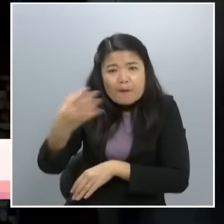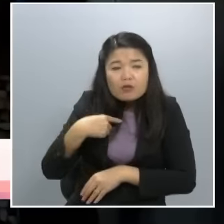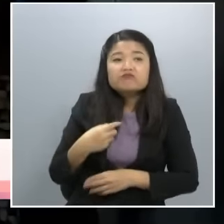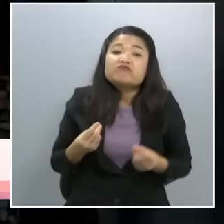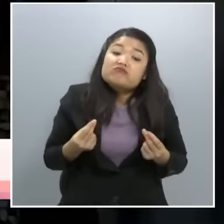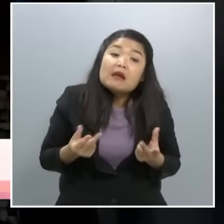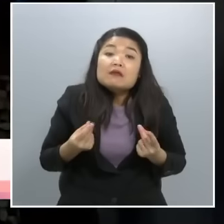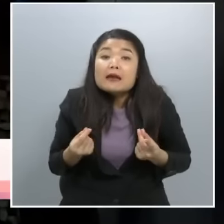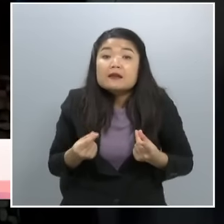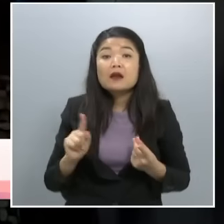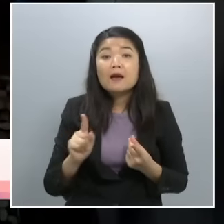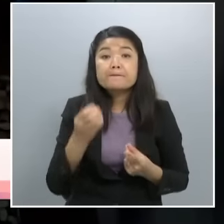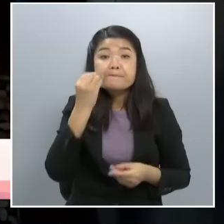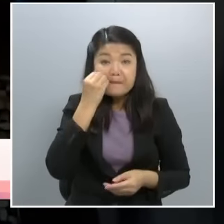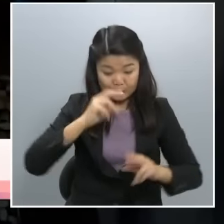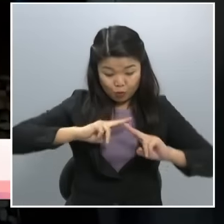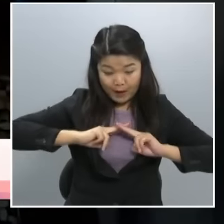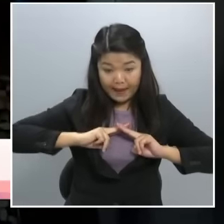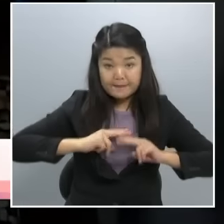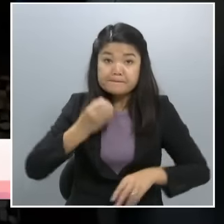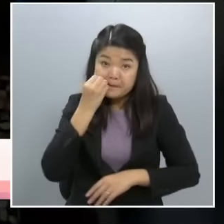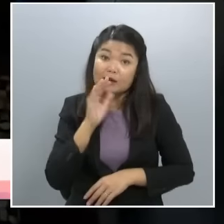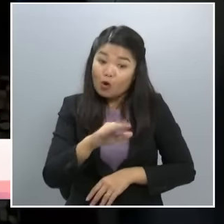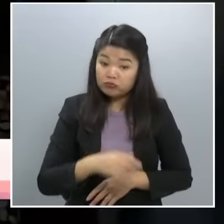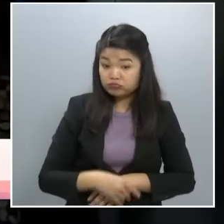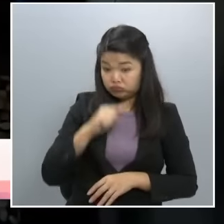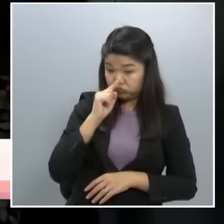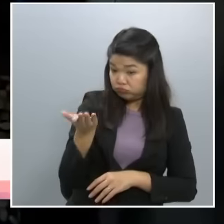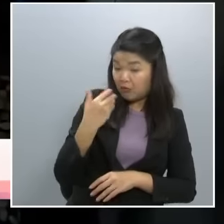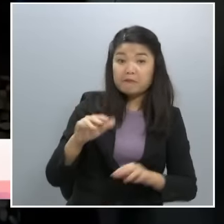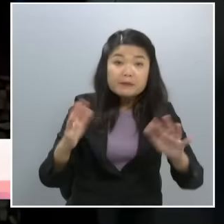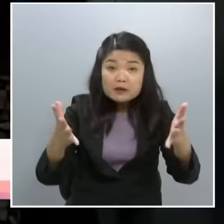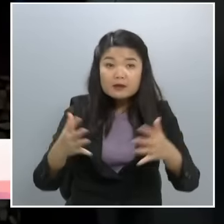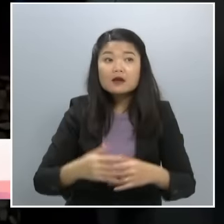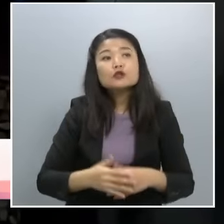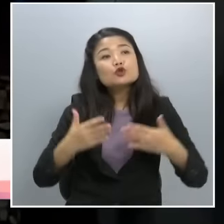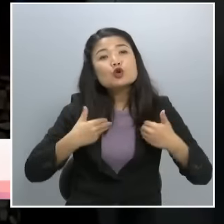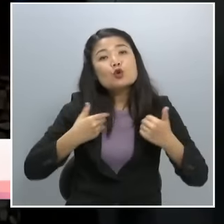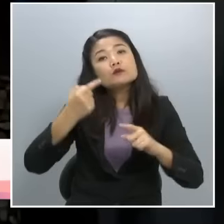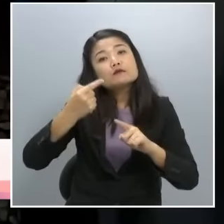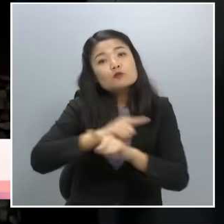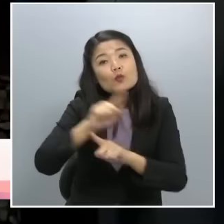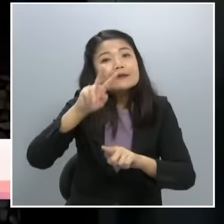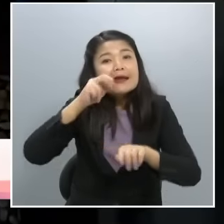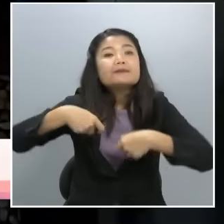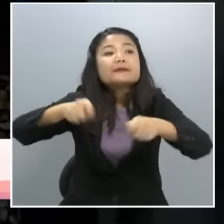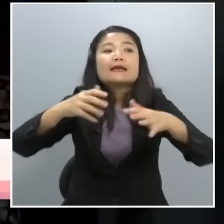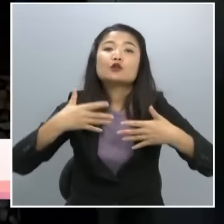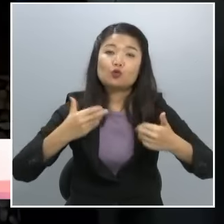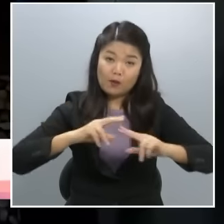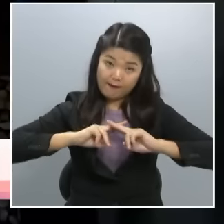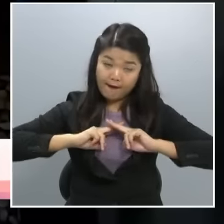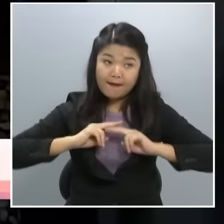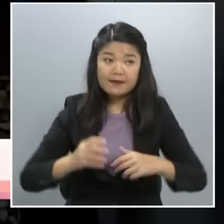เขาเต้นหน้าบ้านของตัวเองไม่ได้เต้นท้าทายแล้วเต้นไปด้วยความสนุกในเทศกาลสงกรานต์อับภาพนี้ค่ะ